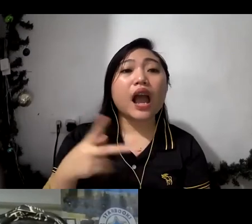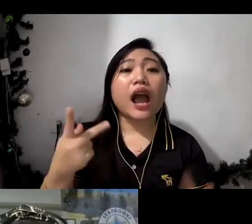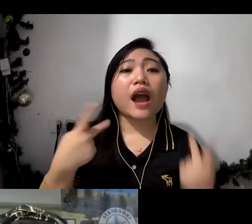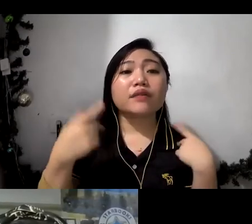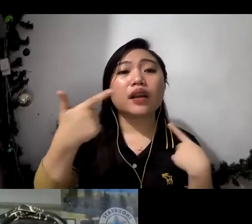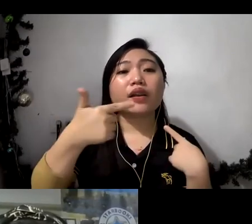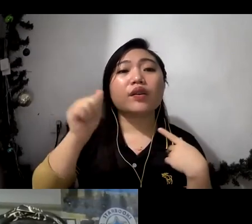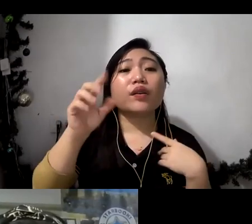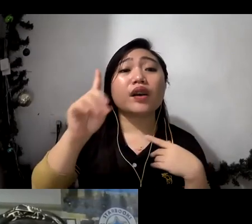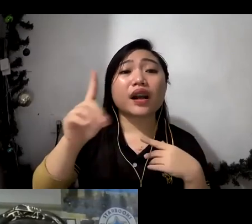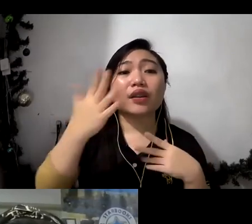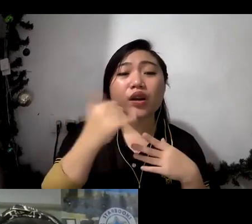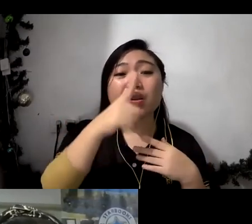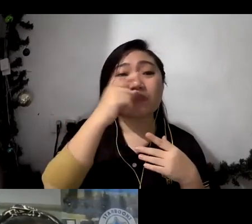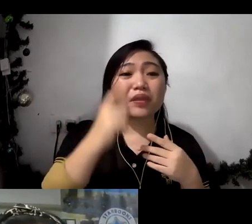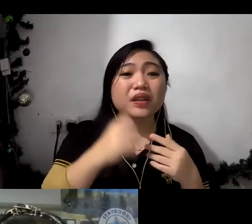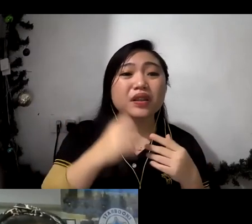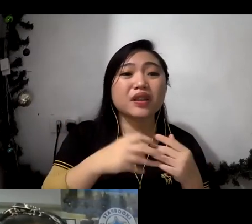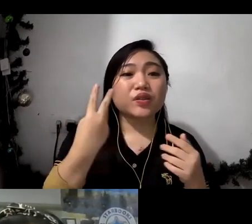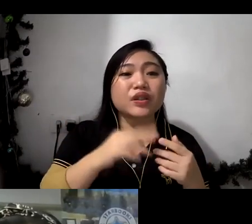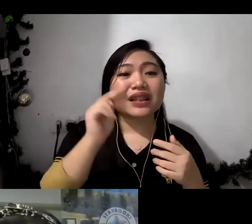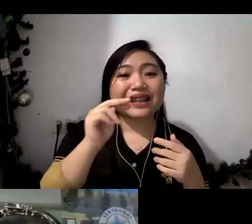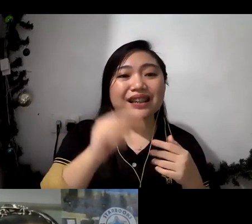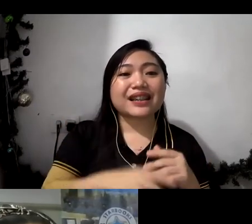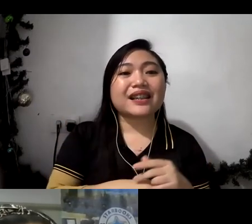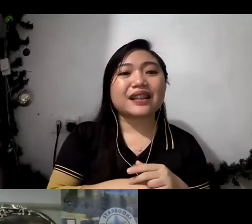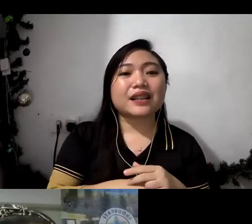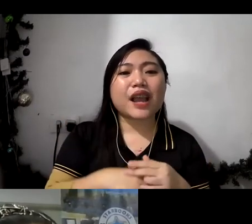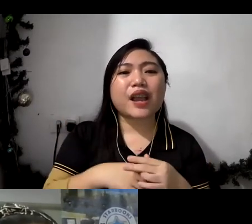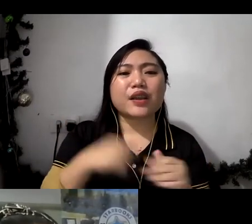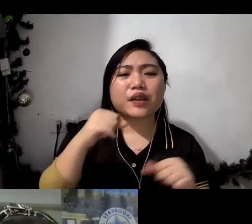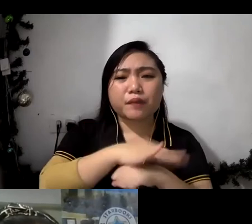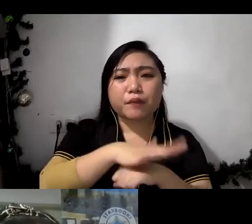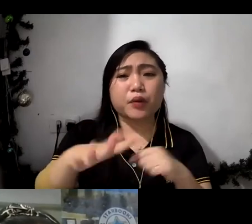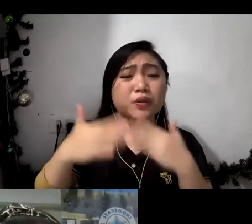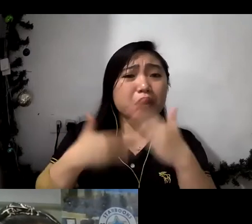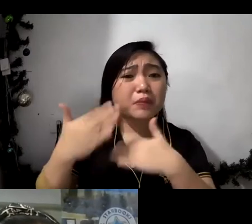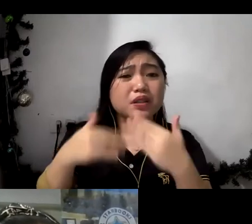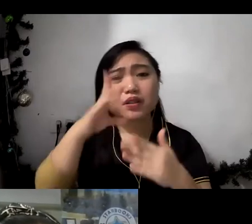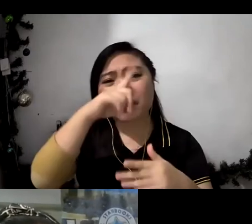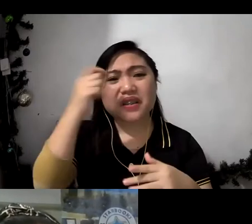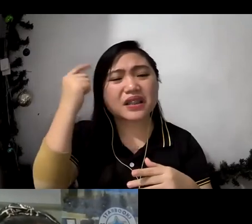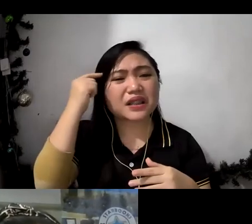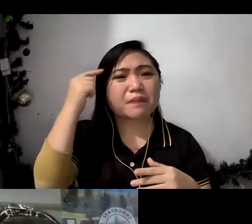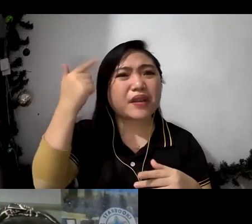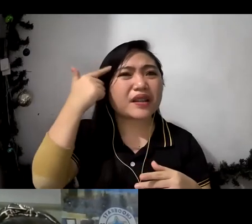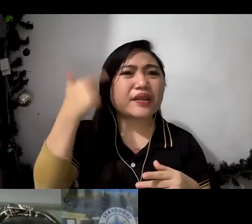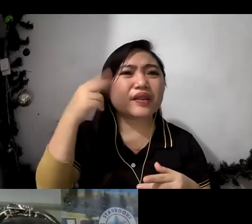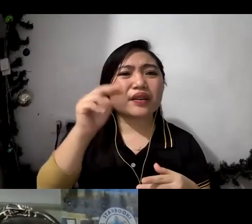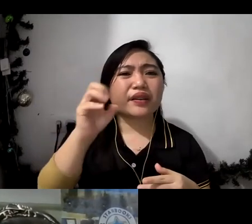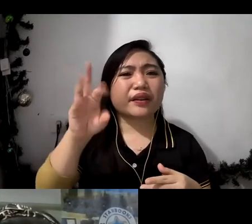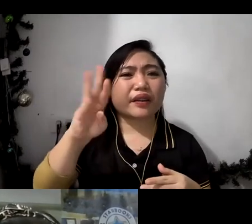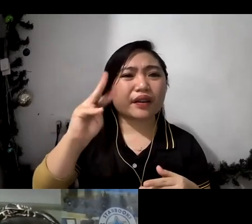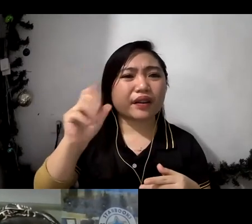no? Kasi kailangan natin i-influence yung processes natin. Kasi minsan yung gender norms natin yung nag-dictate dun